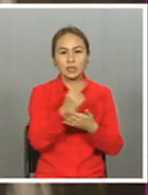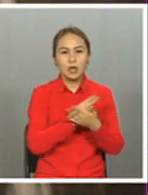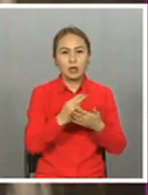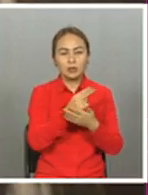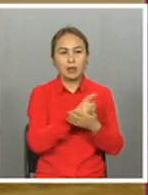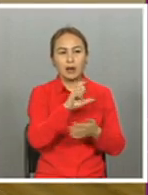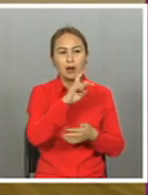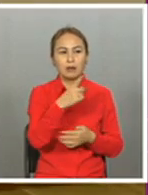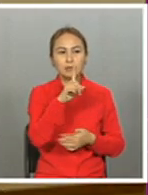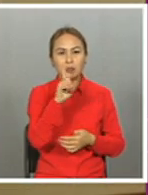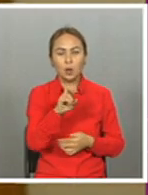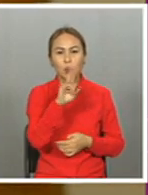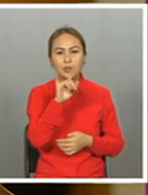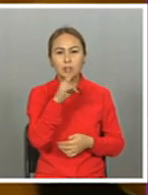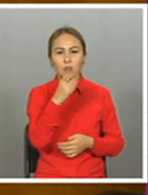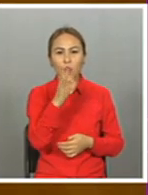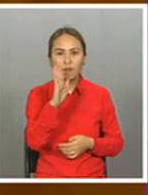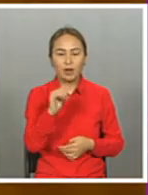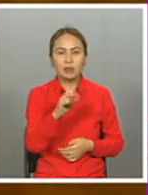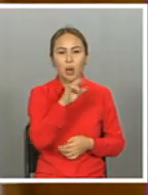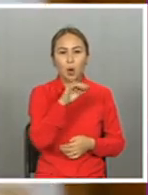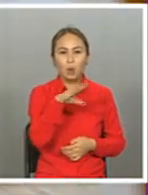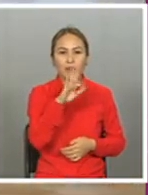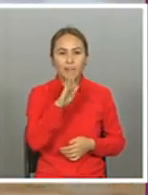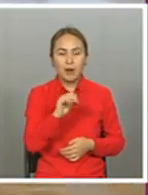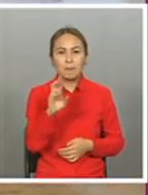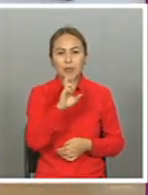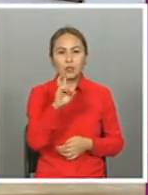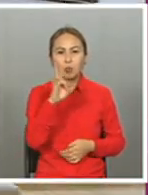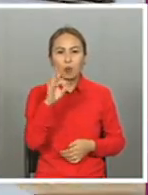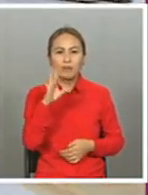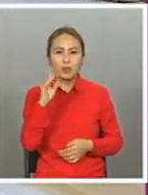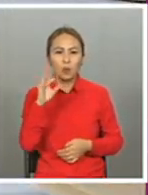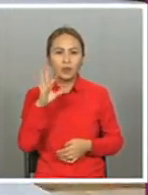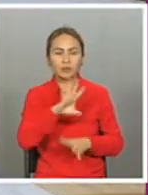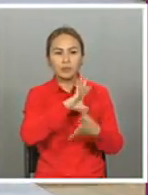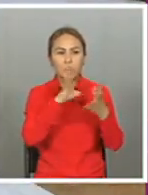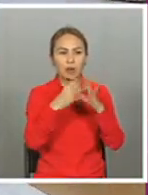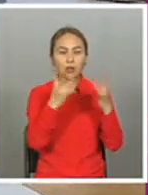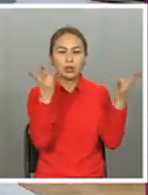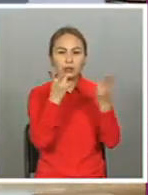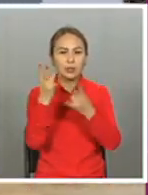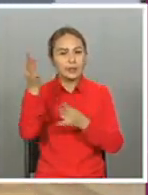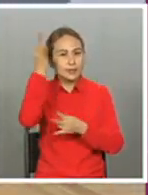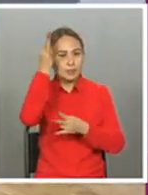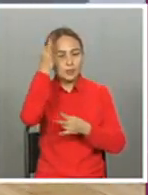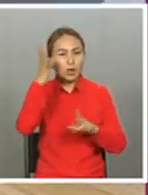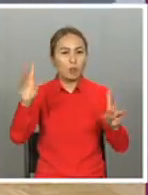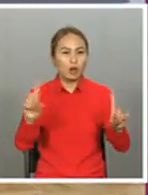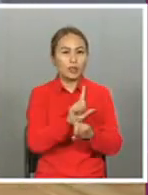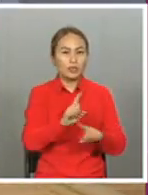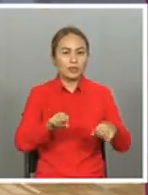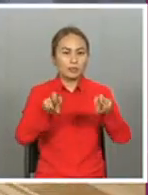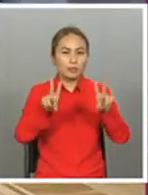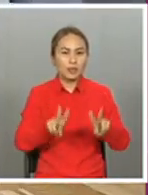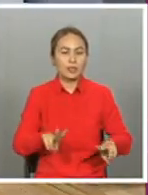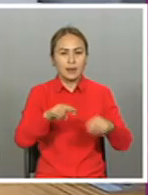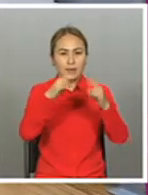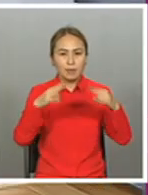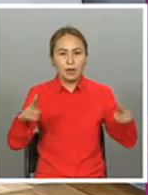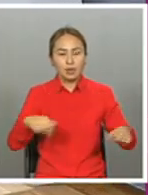Эльза Кузнецова, Ольга Наумова және Борис Новиков барлық қажеттіліктерді есептей отырып, мұражайға арнайы ғимарат жобасын